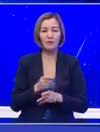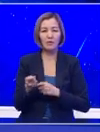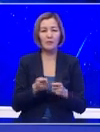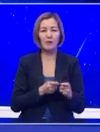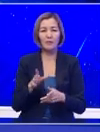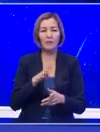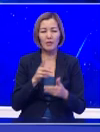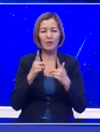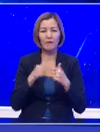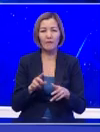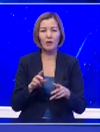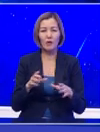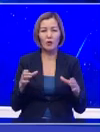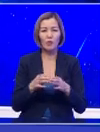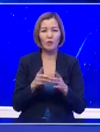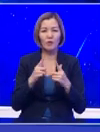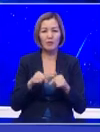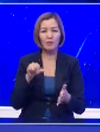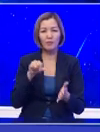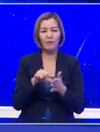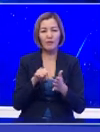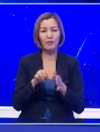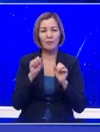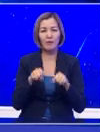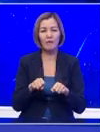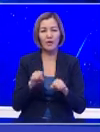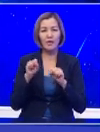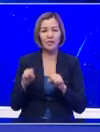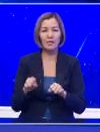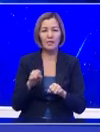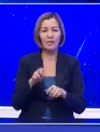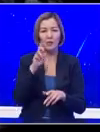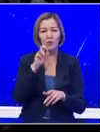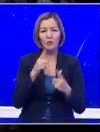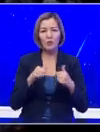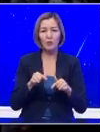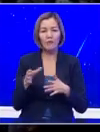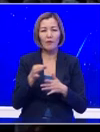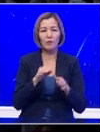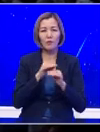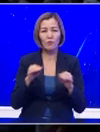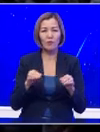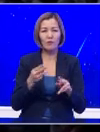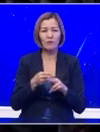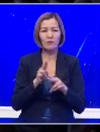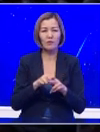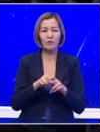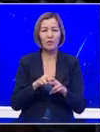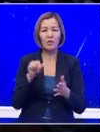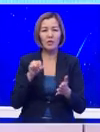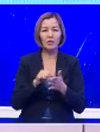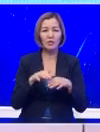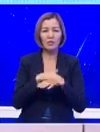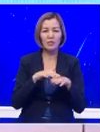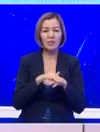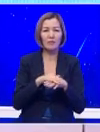акиматом была организована выездная группа в составе представителей правоохранительных и государственных органов областного уровня. На встрече с